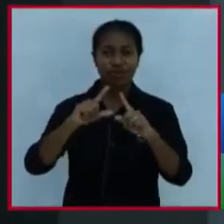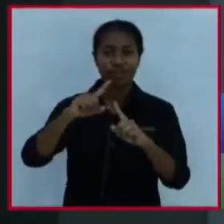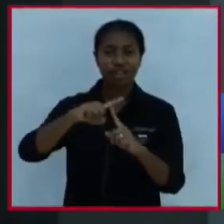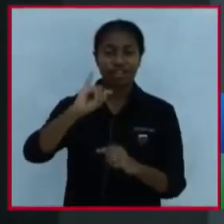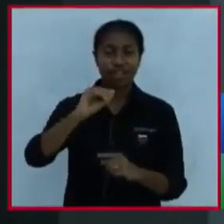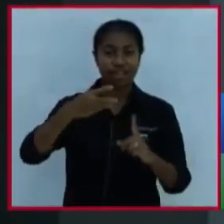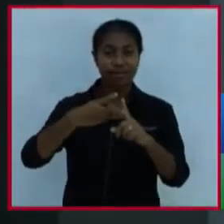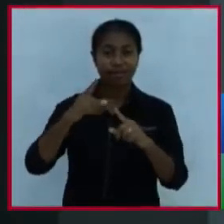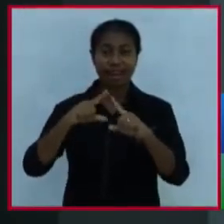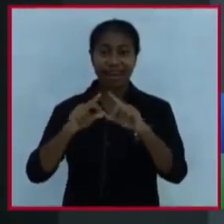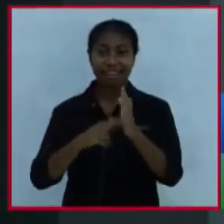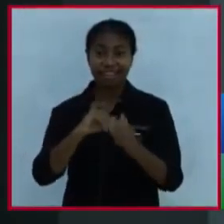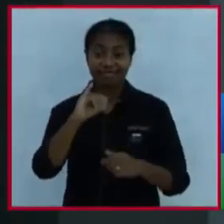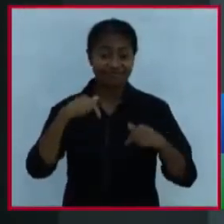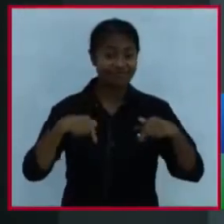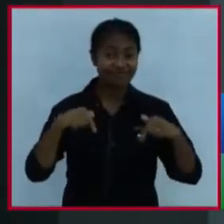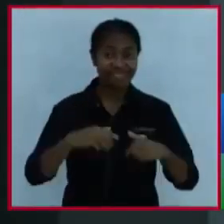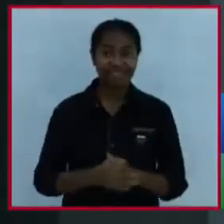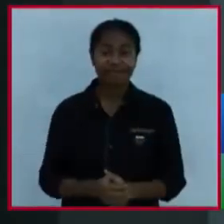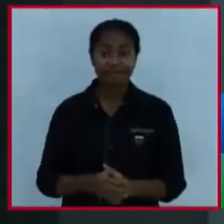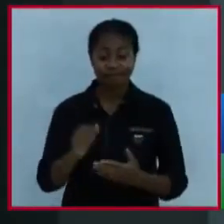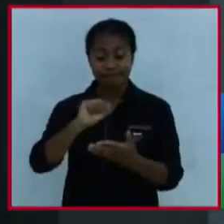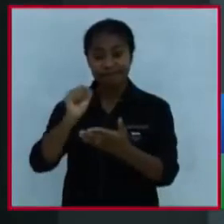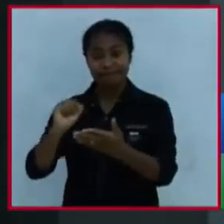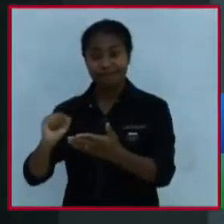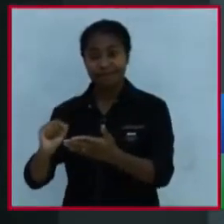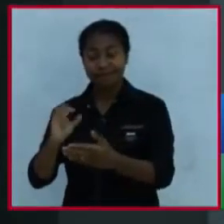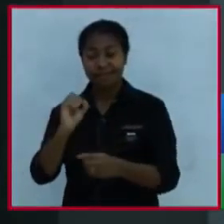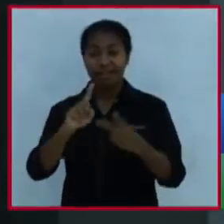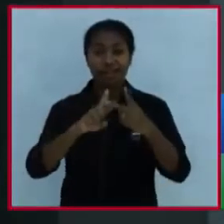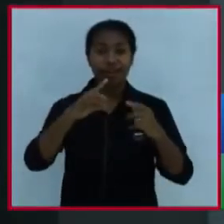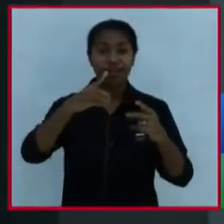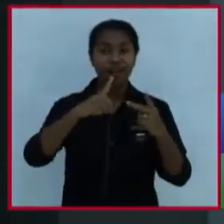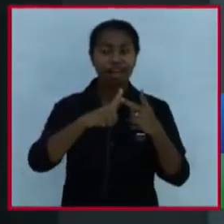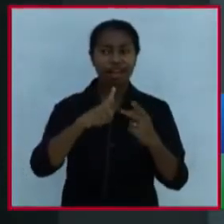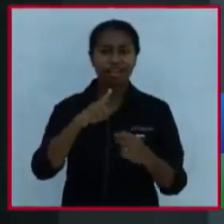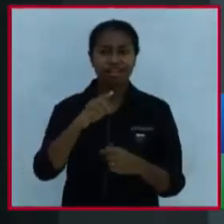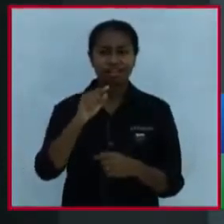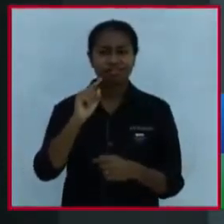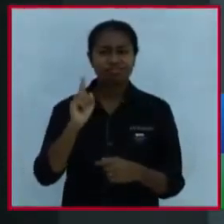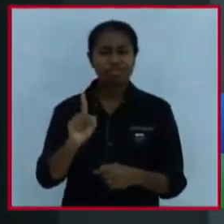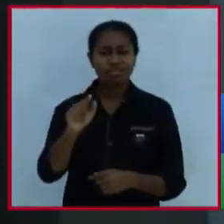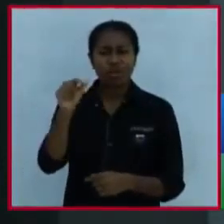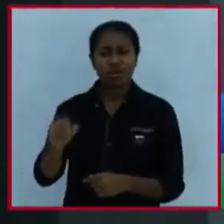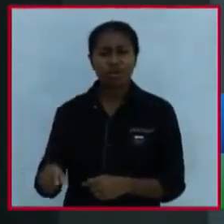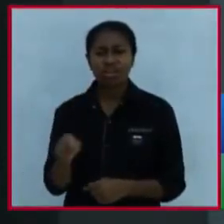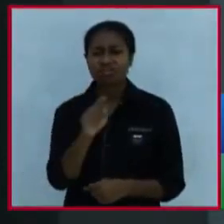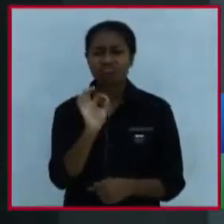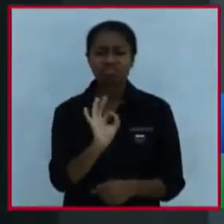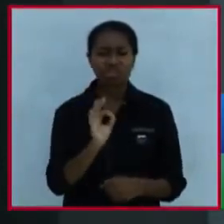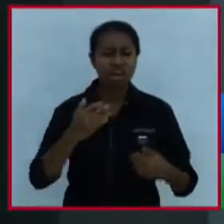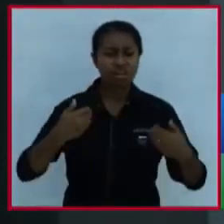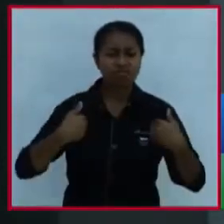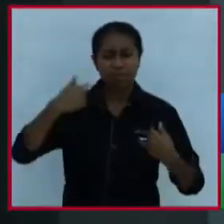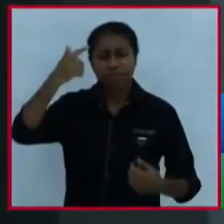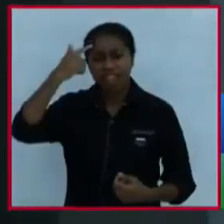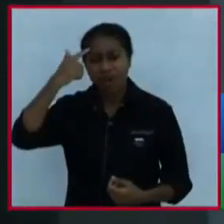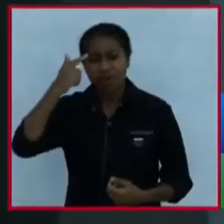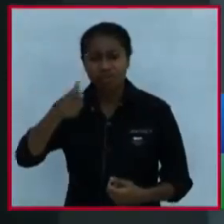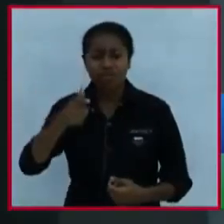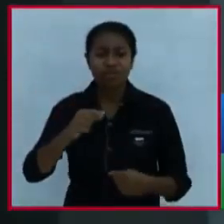surat Ibrani ini ditulis oleh seseorang yang tidak diketahui secara pasti